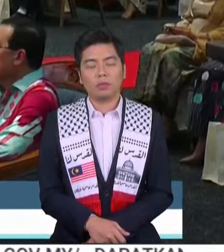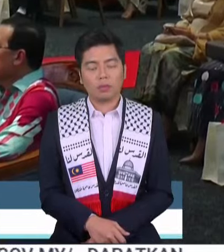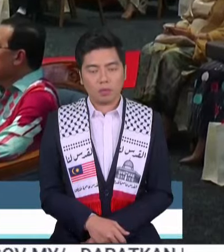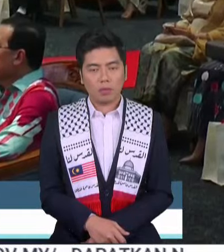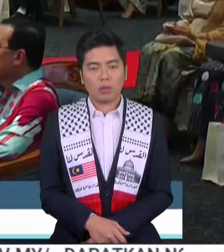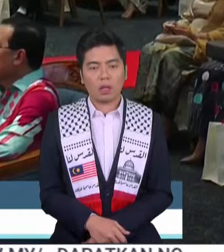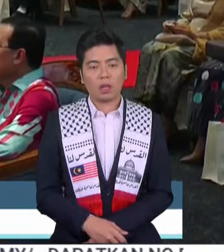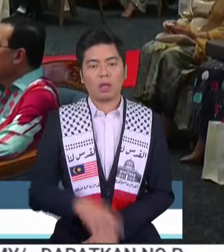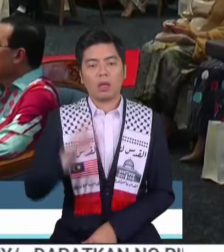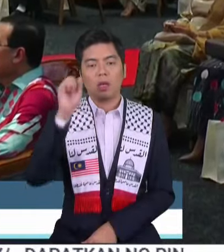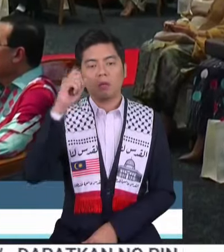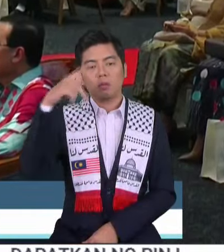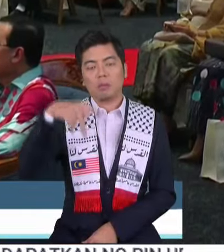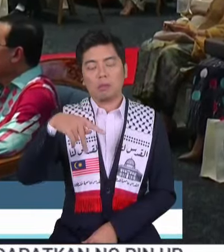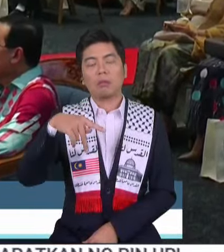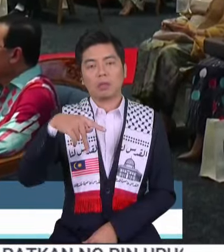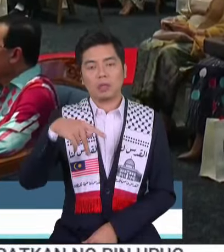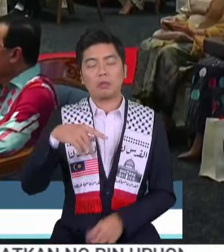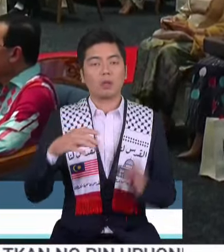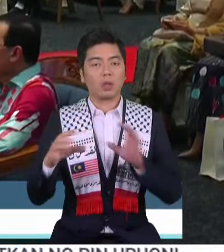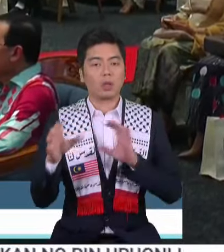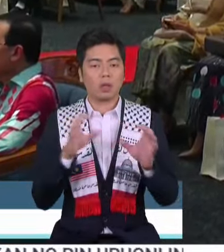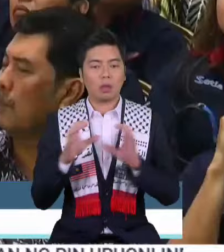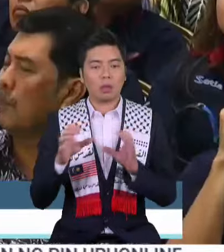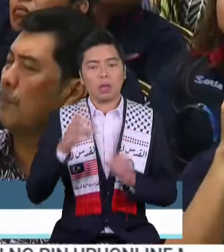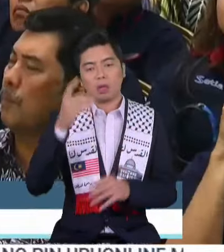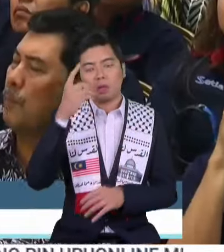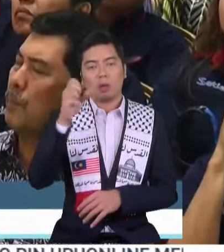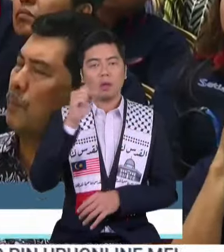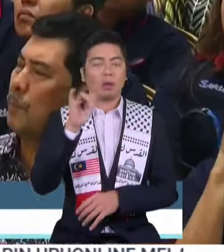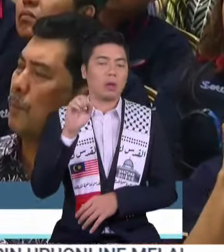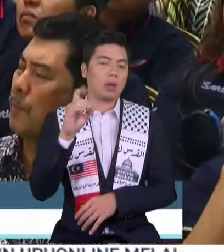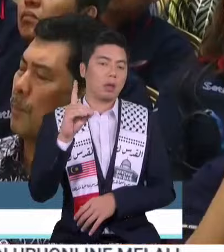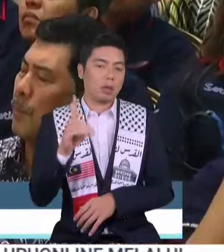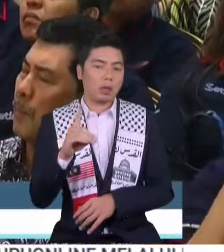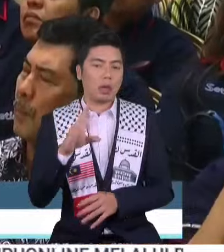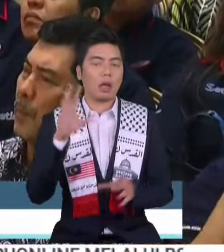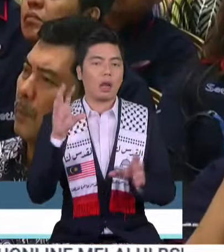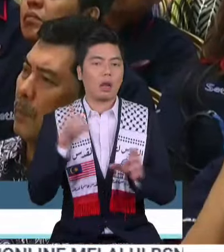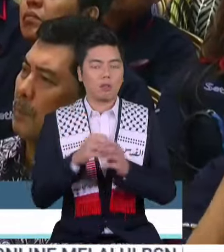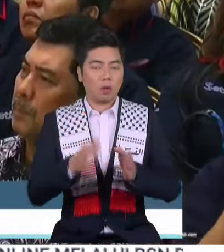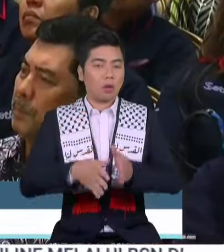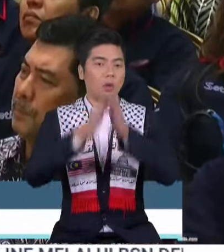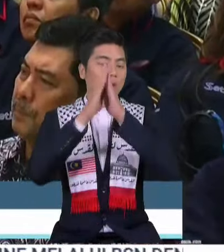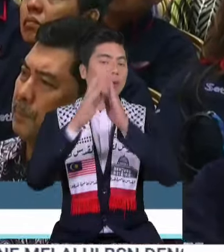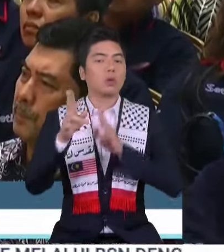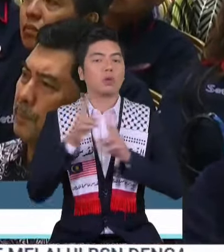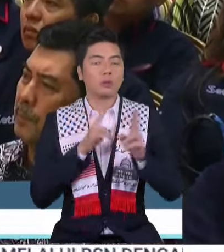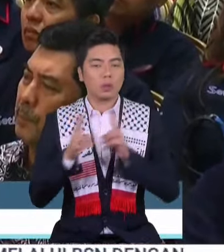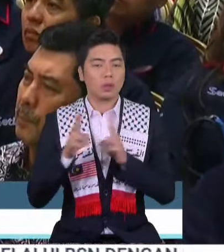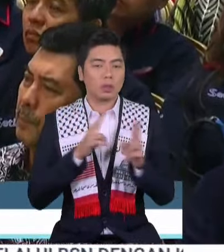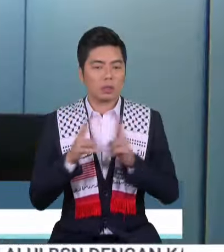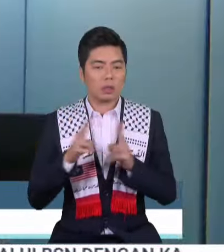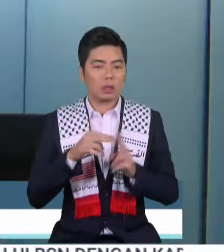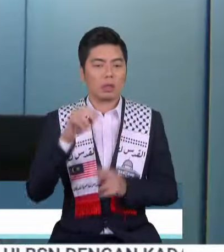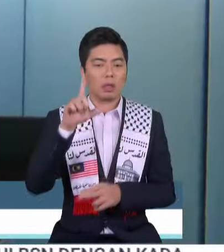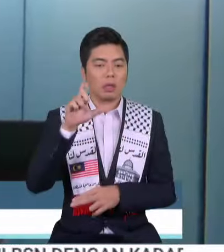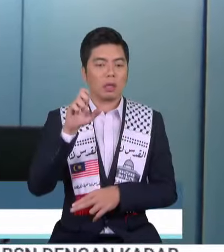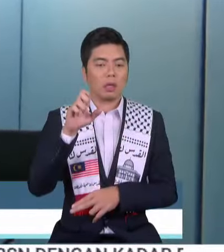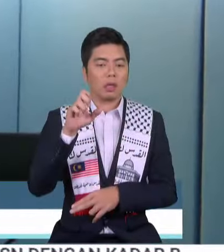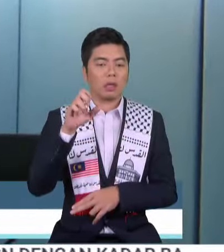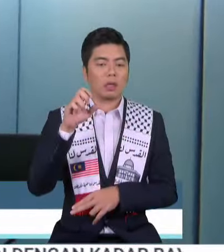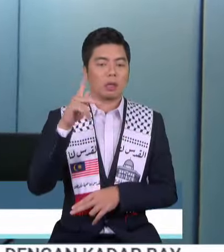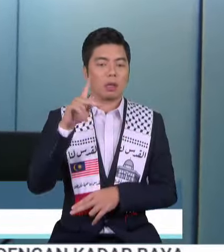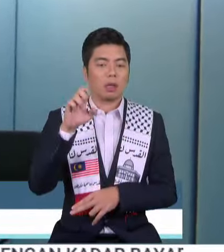Menurut pengerusi SP Setia Berhad, Tan Sri Said Anwar Jamalul Lail dalam sembah ucapan sejak kompleks Lake Point